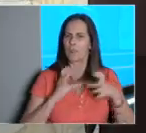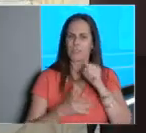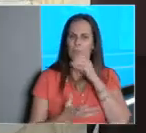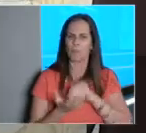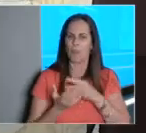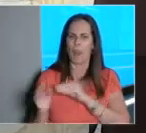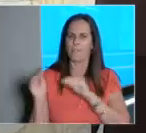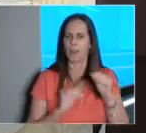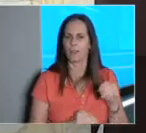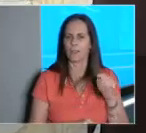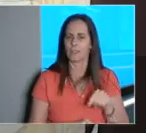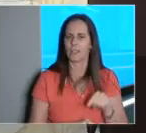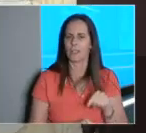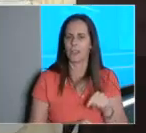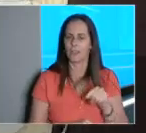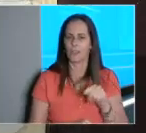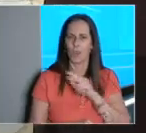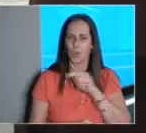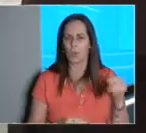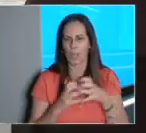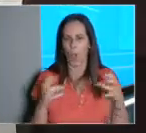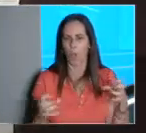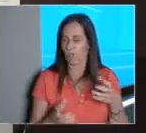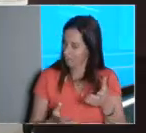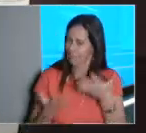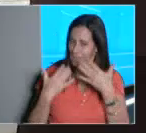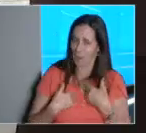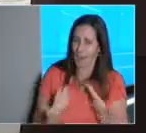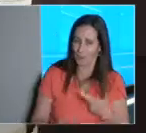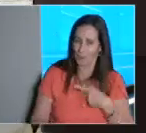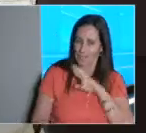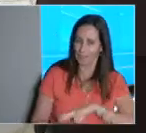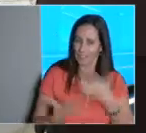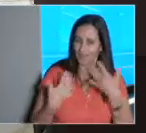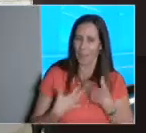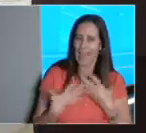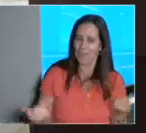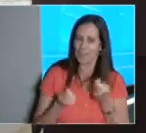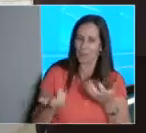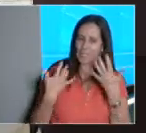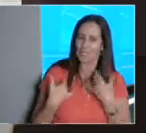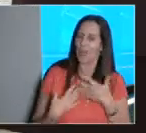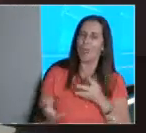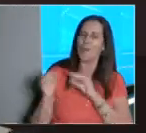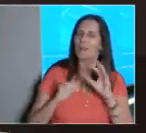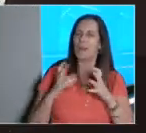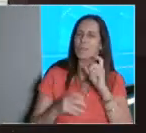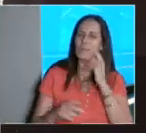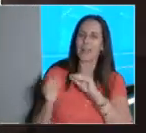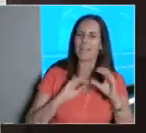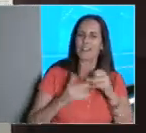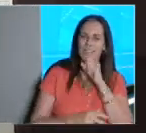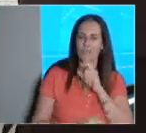סבא? זה סאגה ארוכה. אנחנו פה בשביל סאגות, כן. בוא, אין לנו פרסומות בתוכנית הזאת, אפשר לדבר בחופשי, כן?